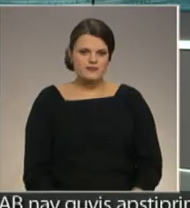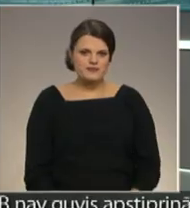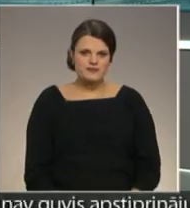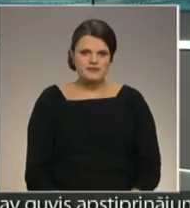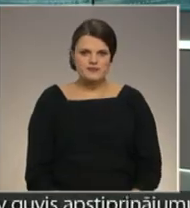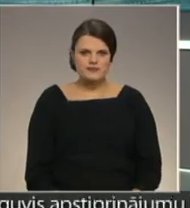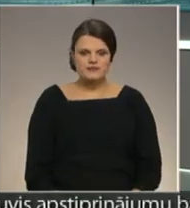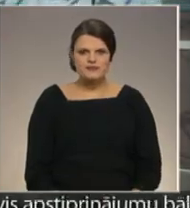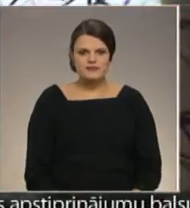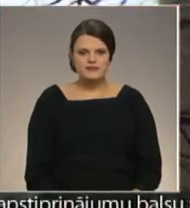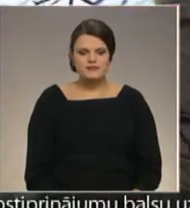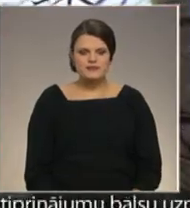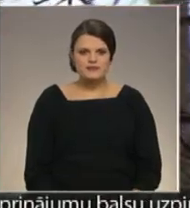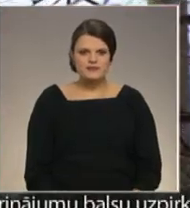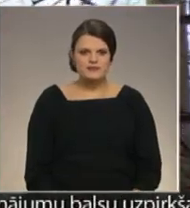Sandra Lētāne.